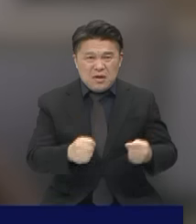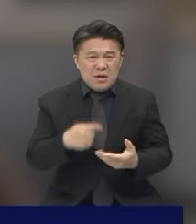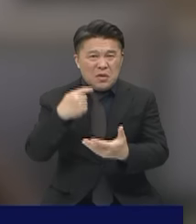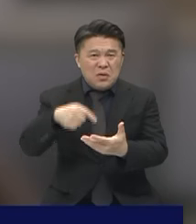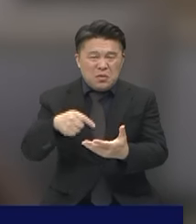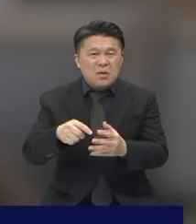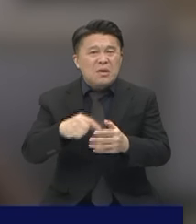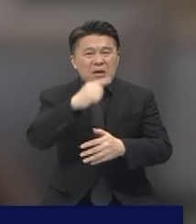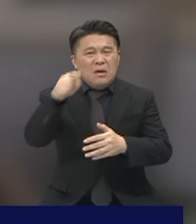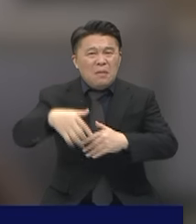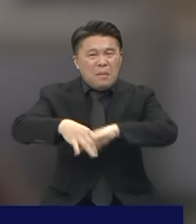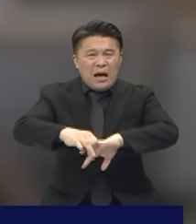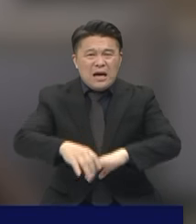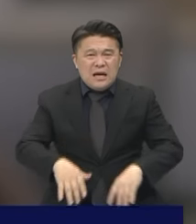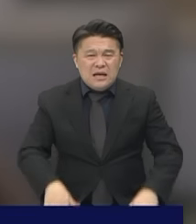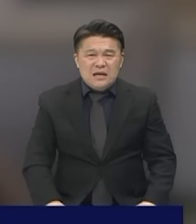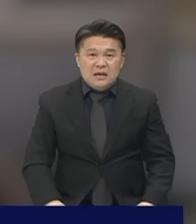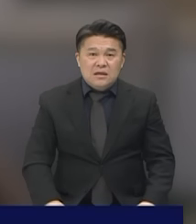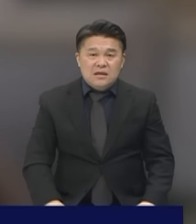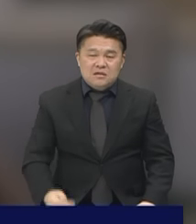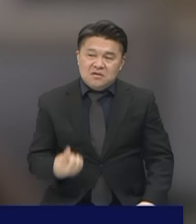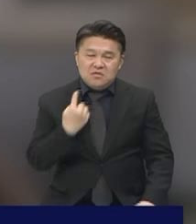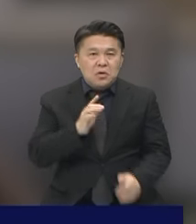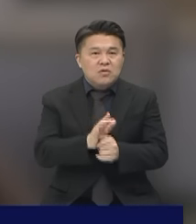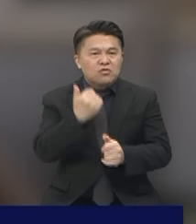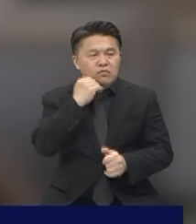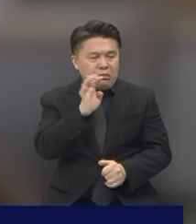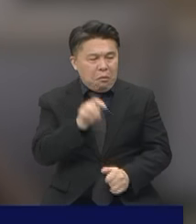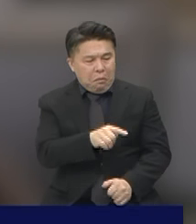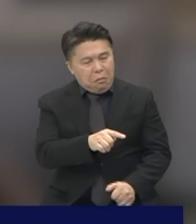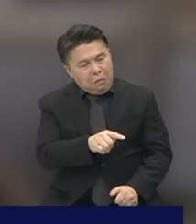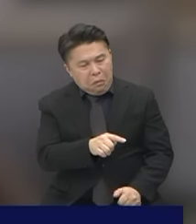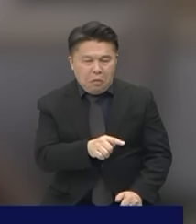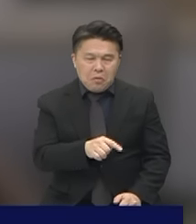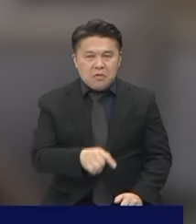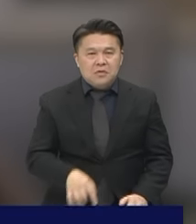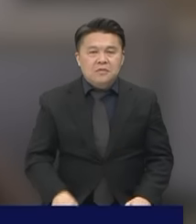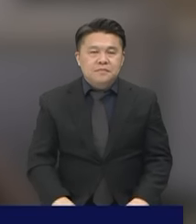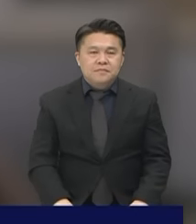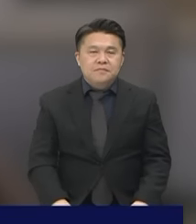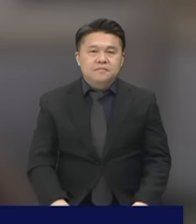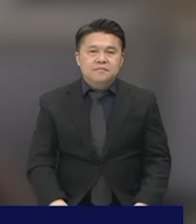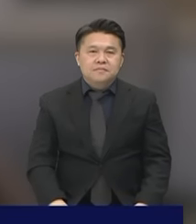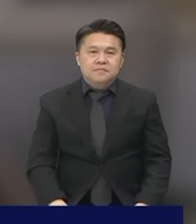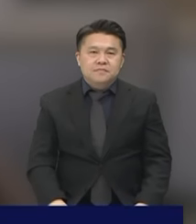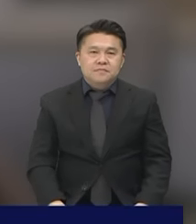교육계는 더 망가져, 얼마나 대단한 뒷배가 있기에 이러나 등의 반응을 보였습니다.